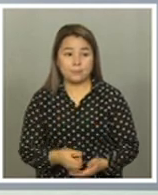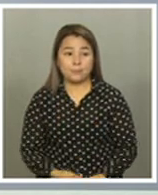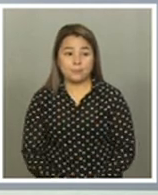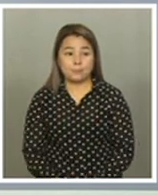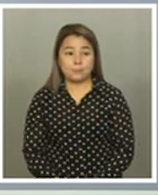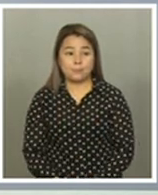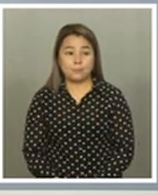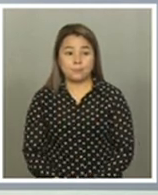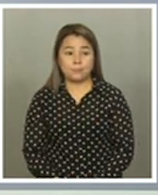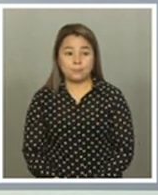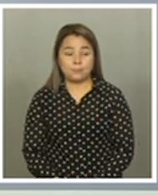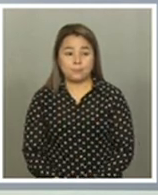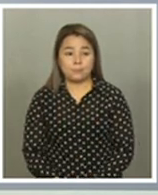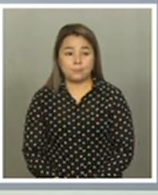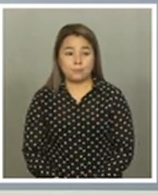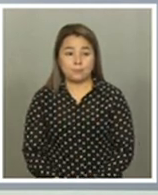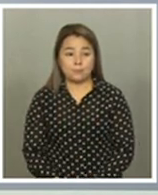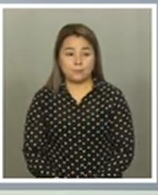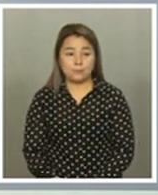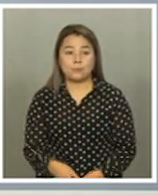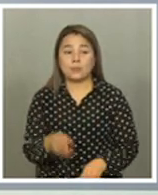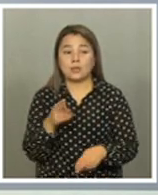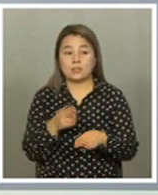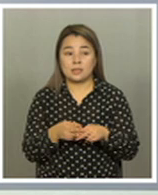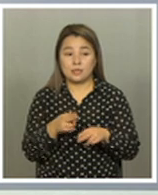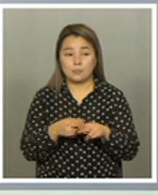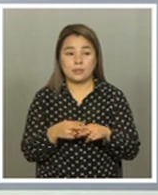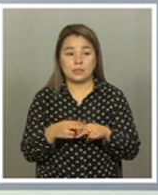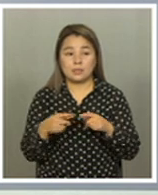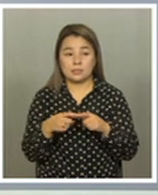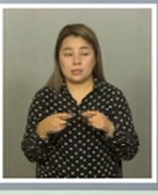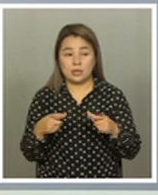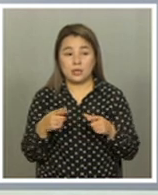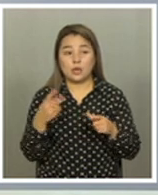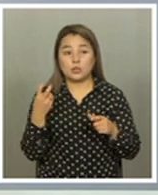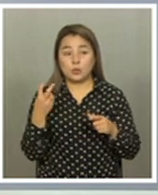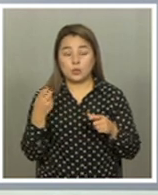Өлшенетін дене бұл бізде темір кесегі. 200 грамм.